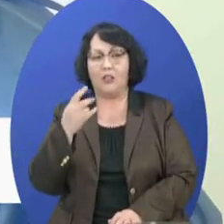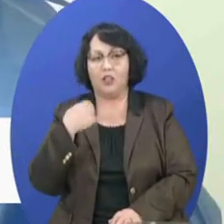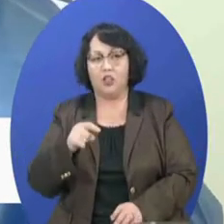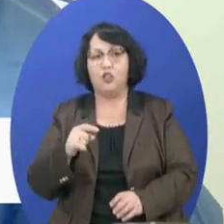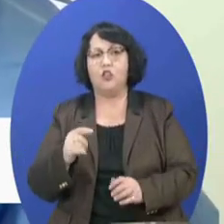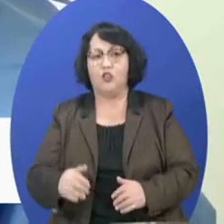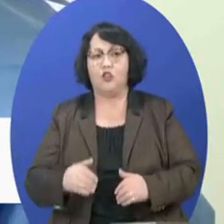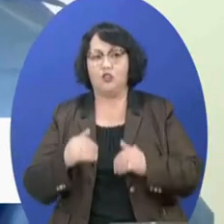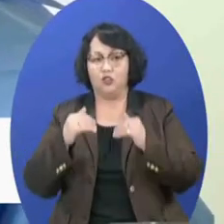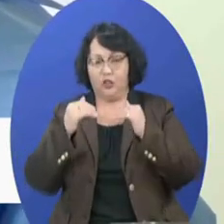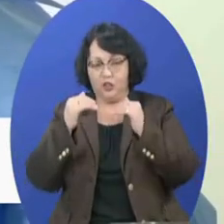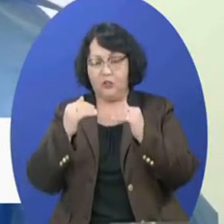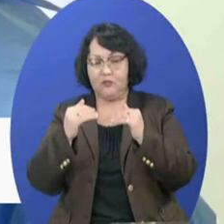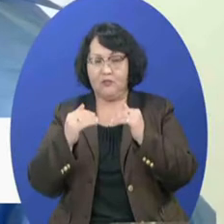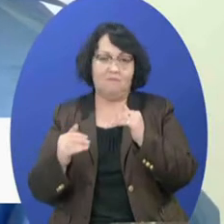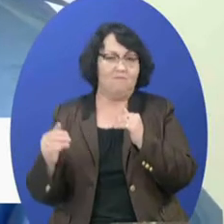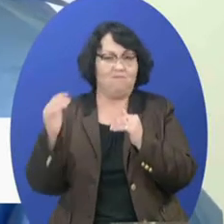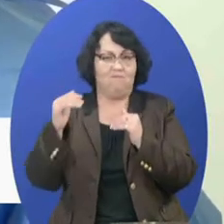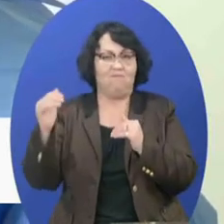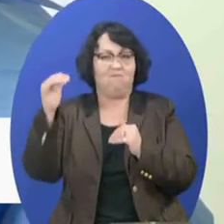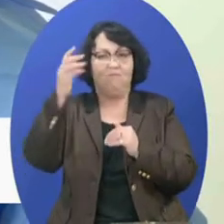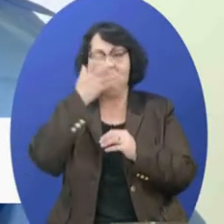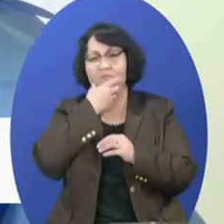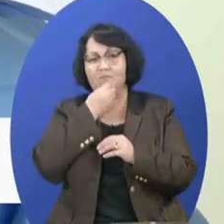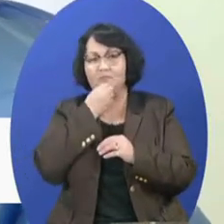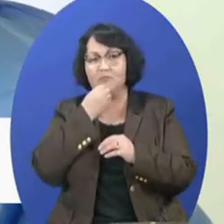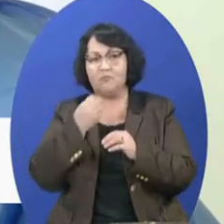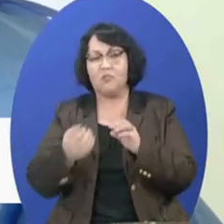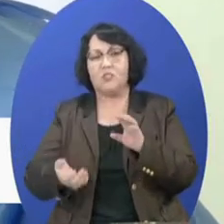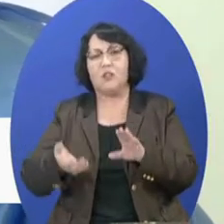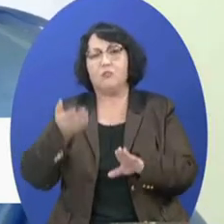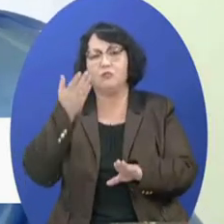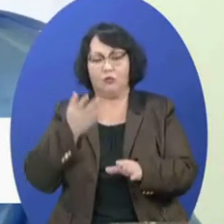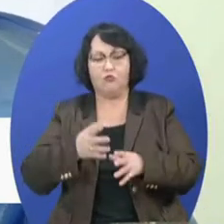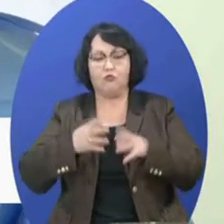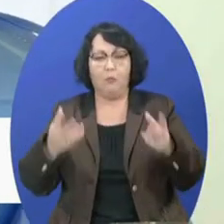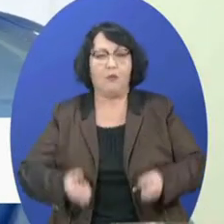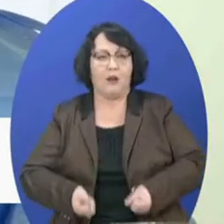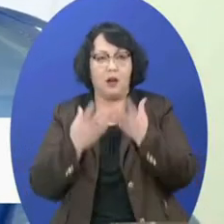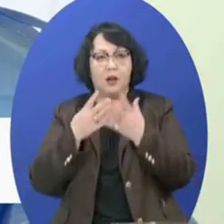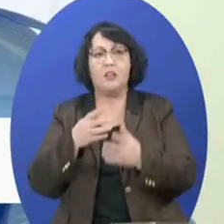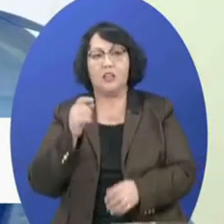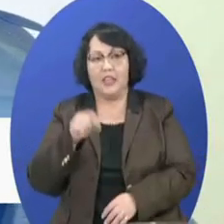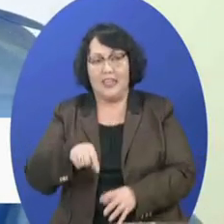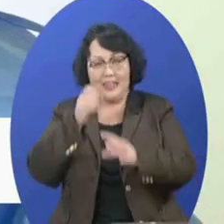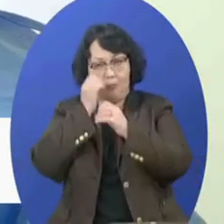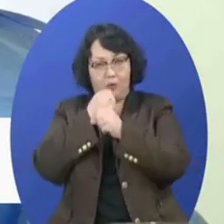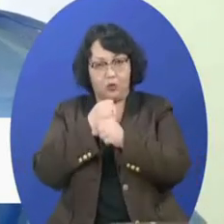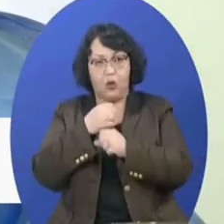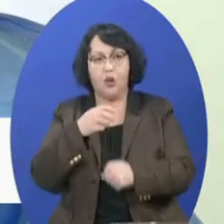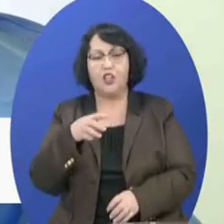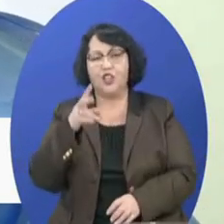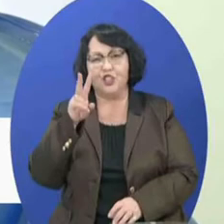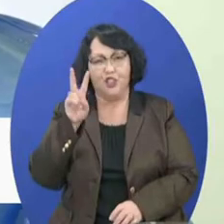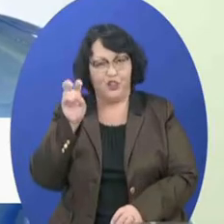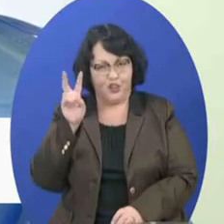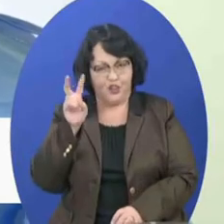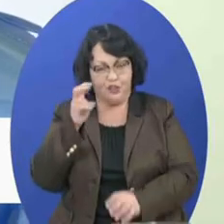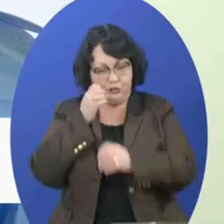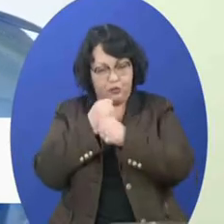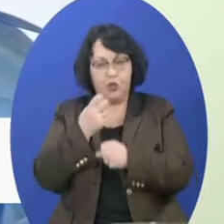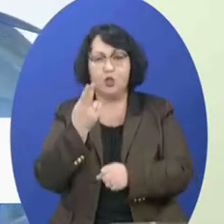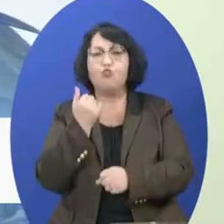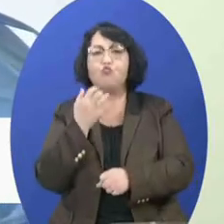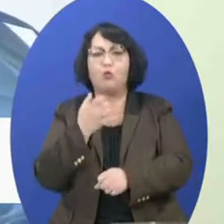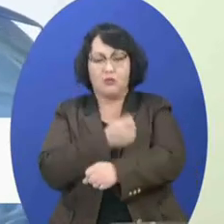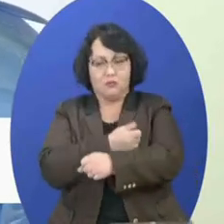нэг шат дэше хүлж байгаа маш их нөгөө том дэвшил гаргаж байгаа. Тэгэхээр энэ молекул биологийн лаборатори нь шээсний ерөнхий шинжилгээ, цусны ерөнхий